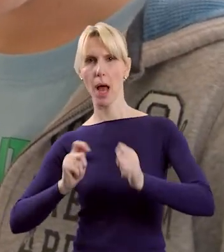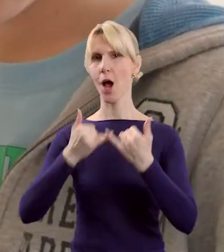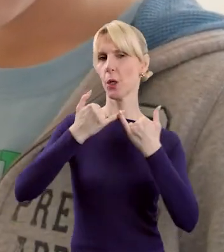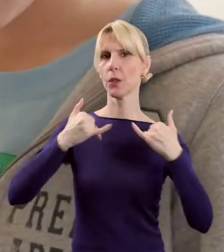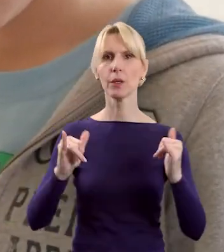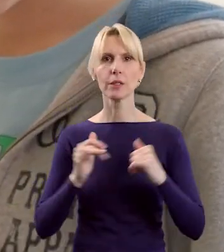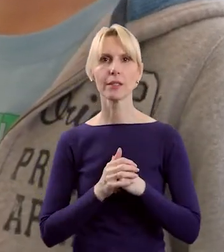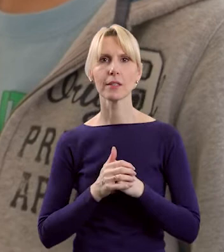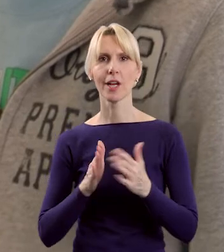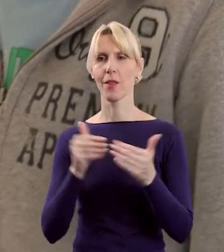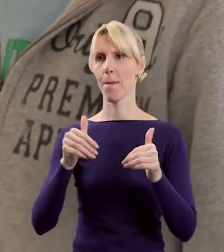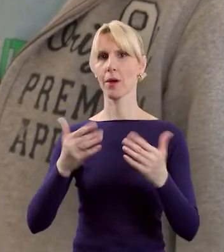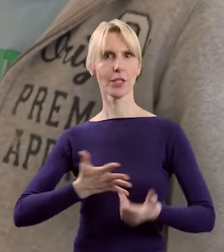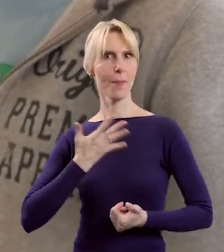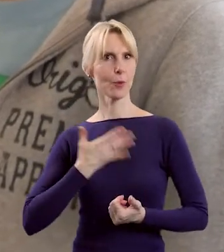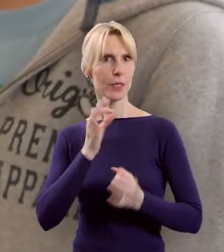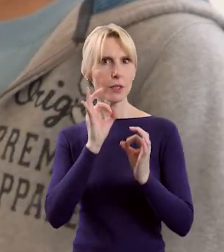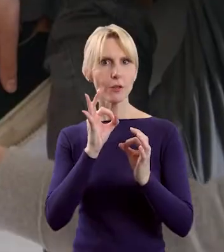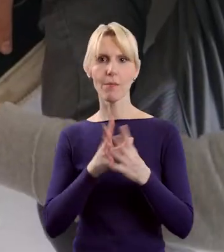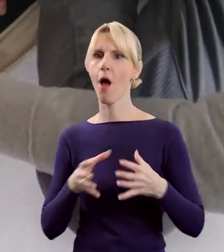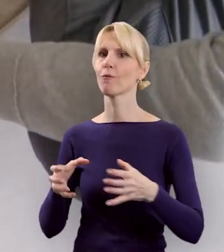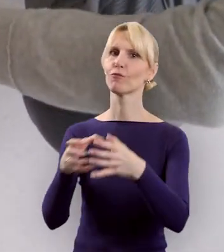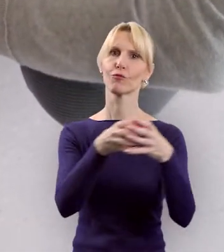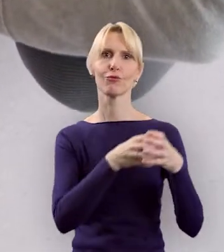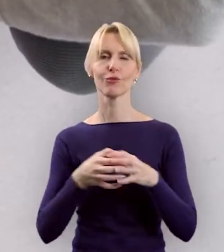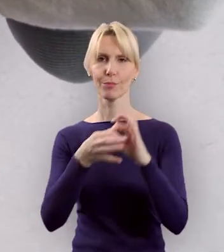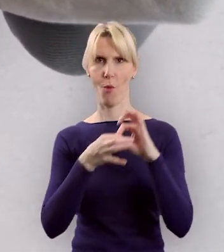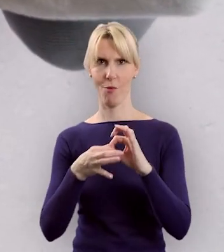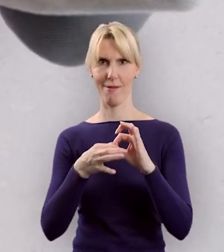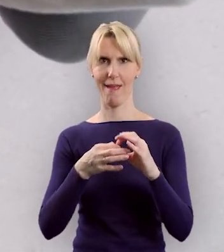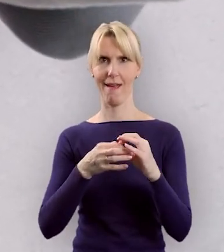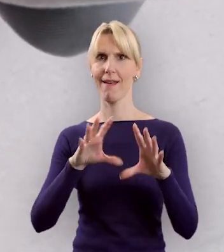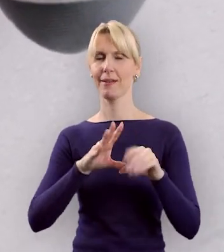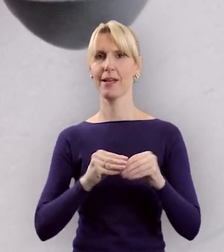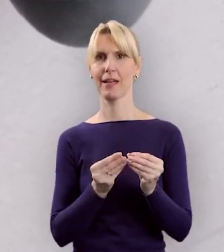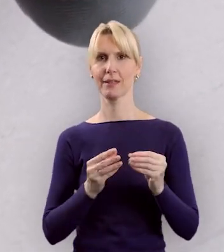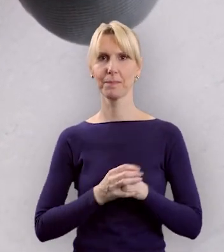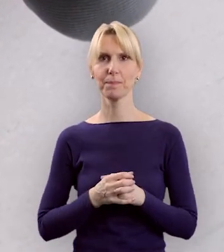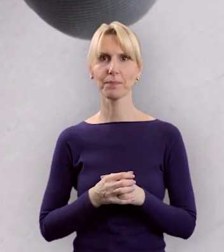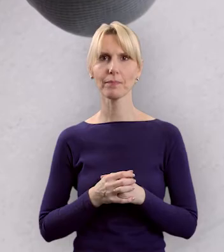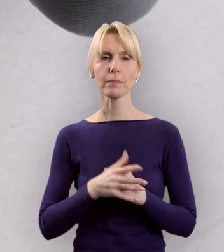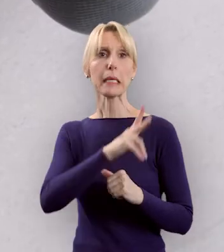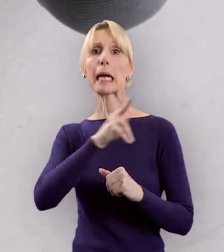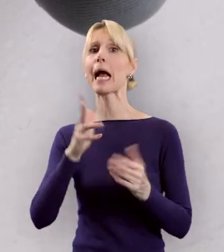się poczują, mogą zacząć grać w orkiestrze. Wspólnie mogą w niej grać zarówno dzieci zdrowe, jak i te z problemami.